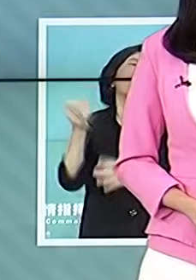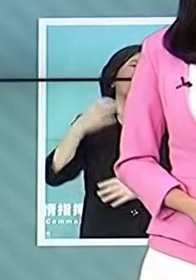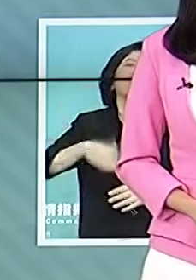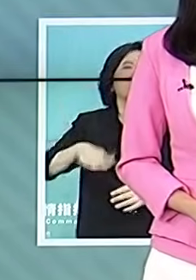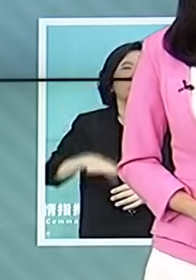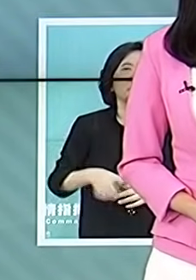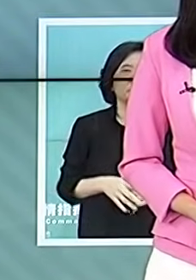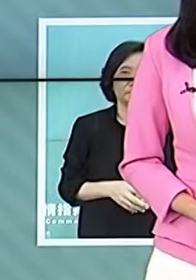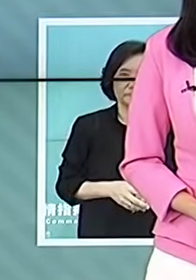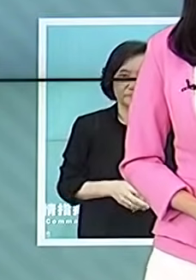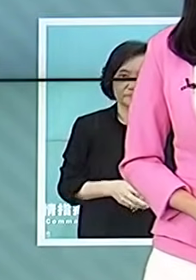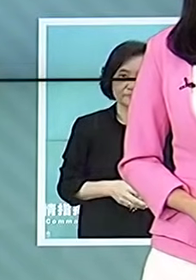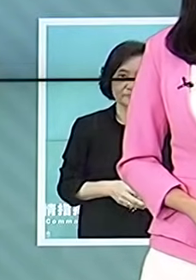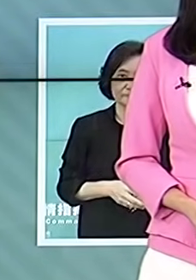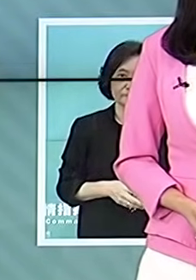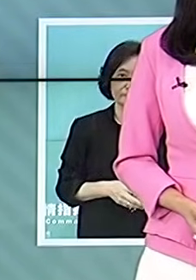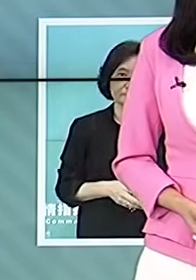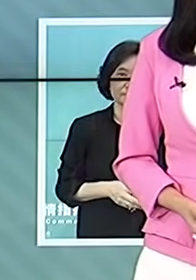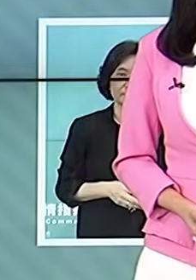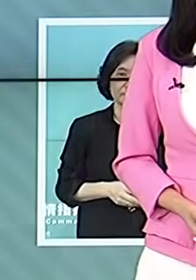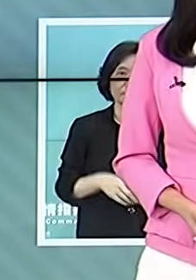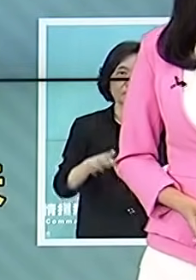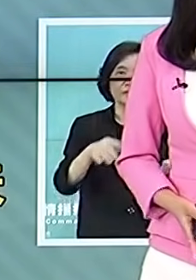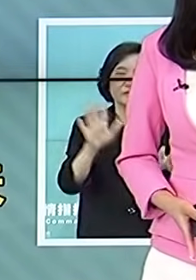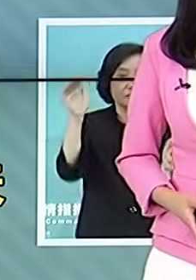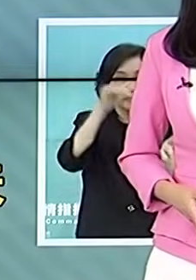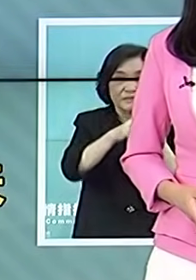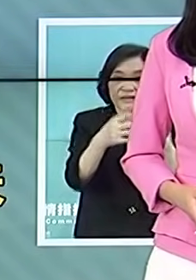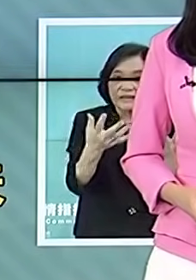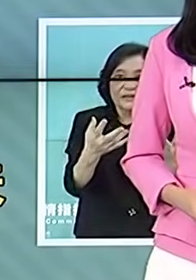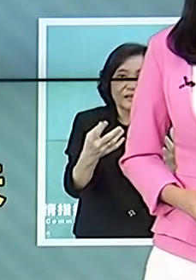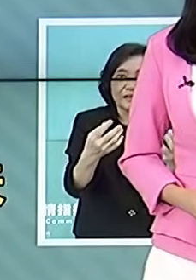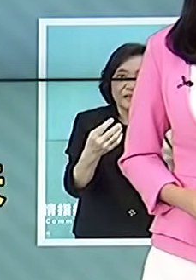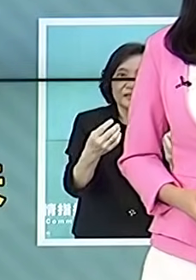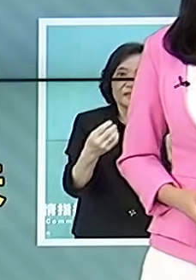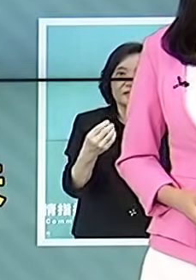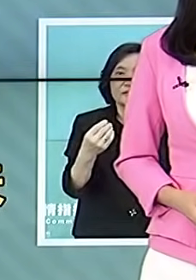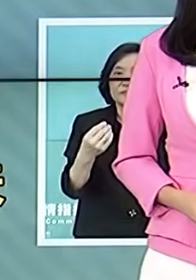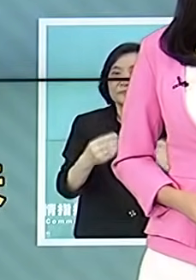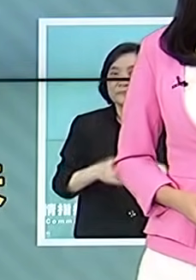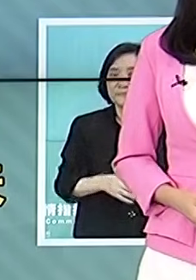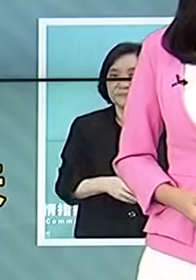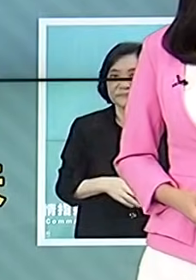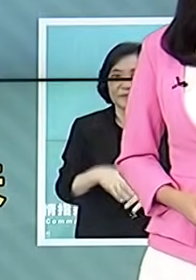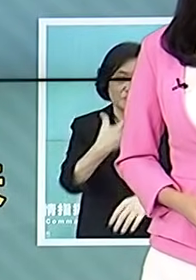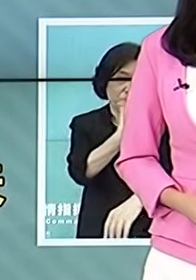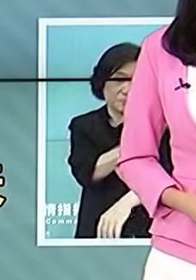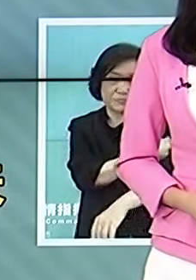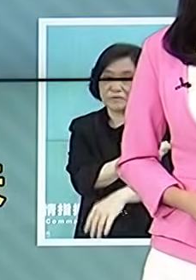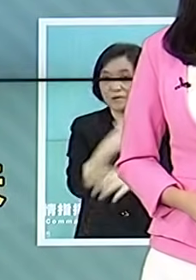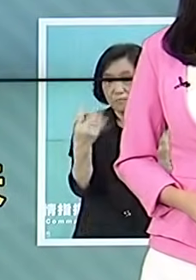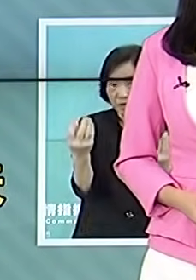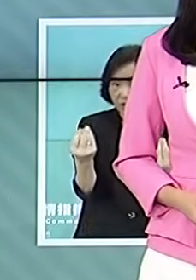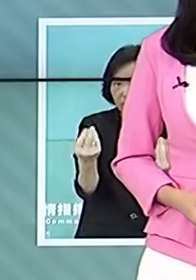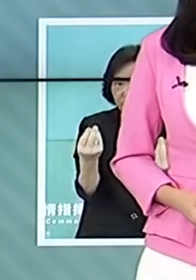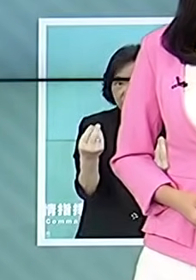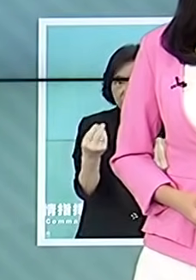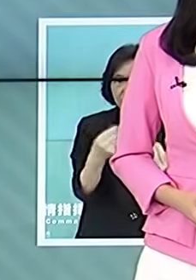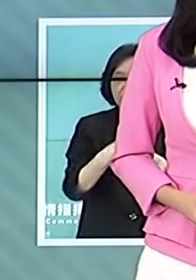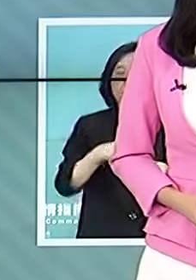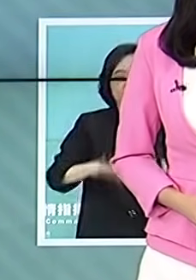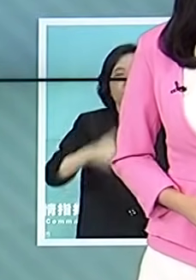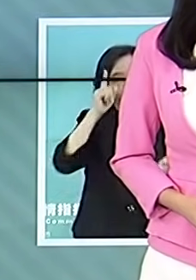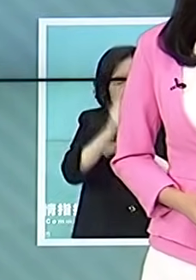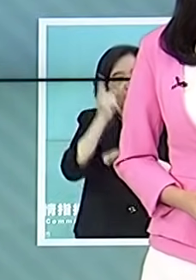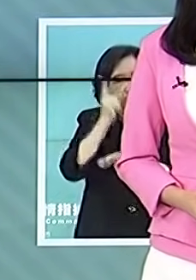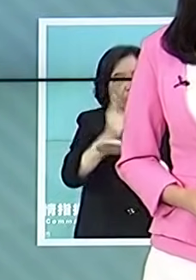好好做好疫调框列的基本功。对此，台北上柯文哲表示，这些地方政府都知道，关键在于疫苗的问题还